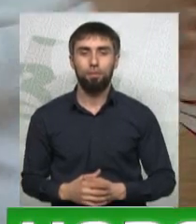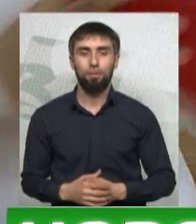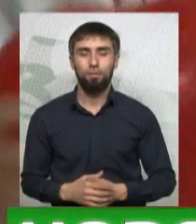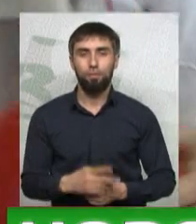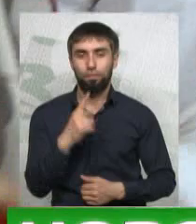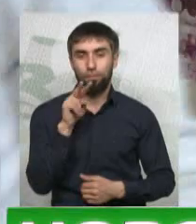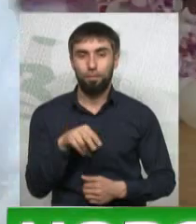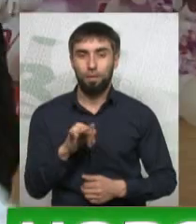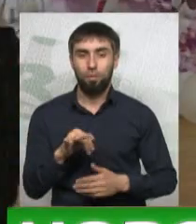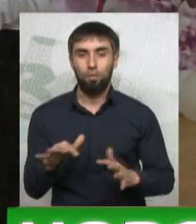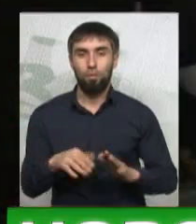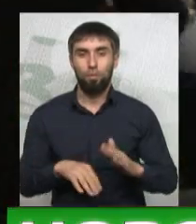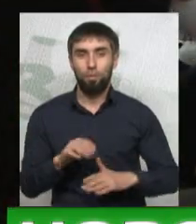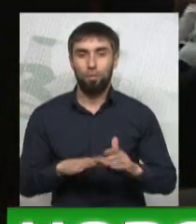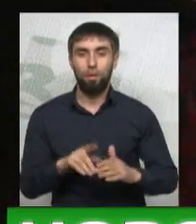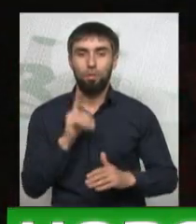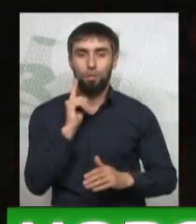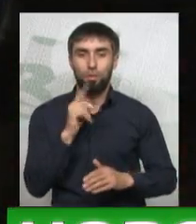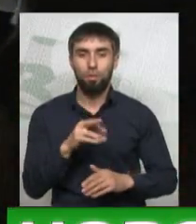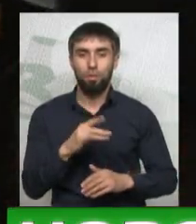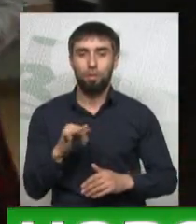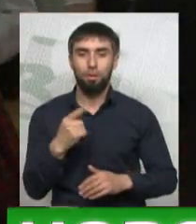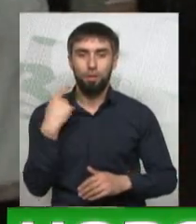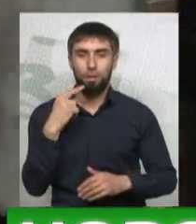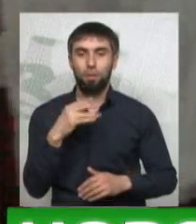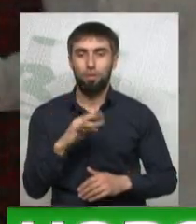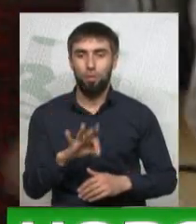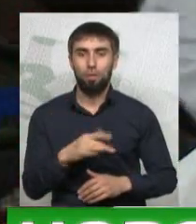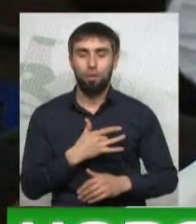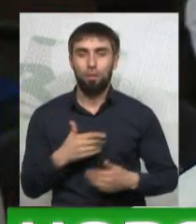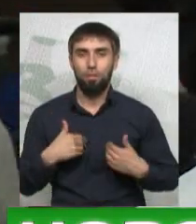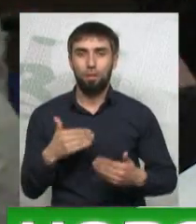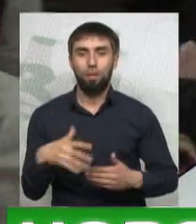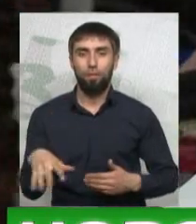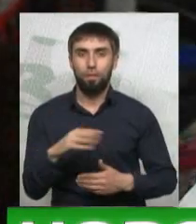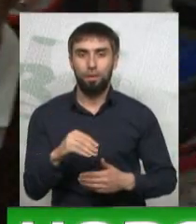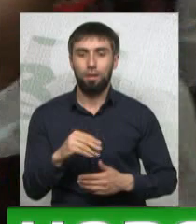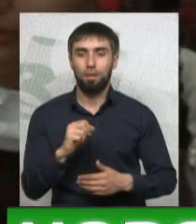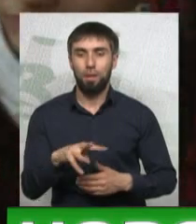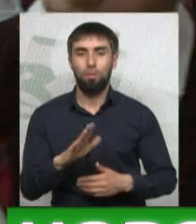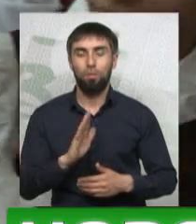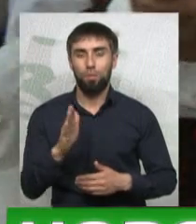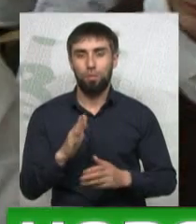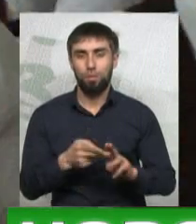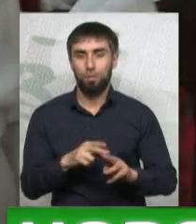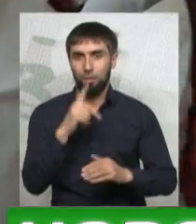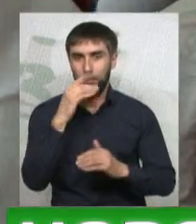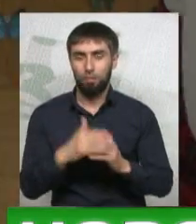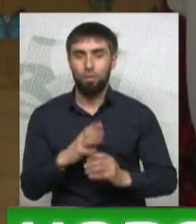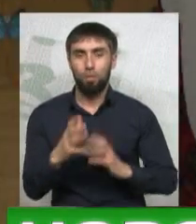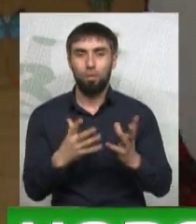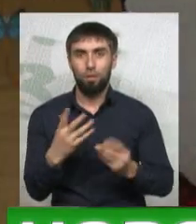Опущенный взгляд и дрожащие руки. Юные джентльмены стесняются, но искренне поздравляют всех дам с предстоящим Международным женским